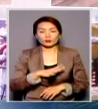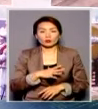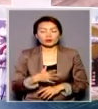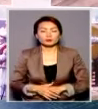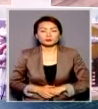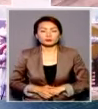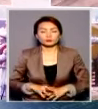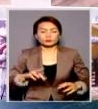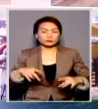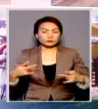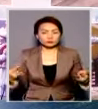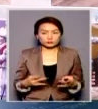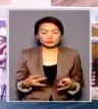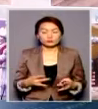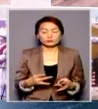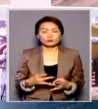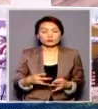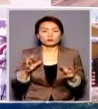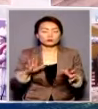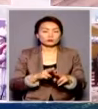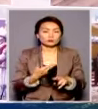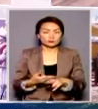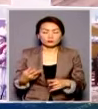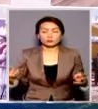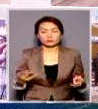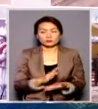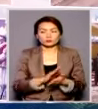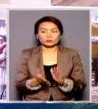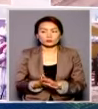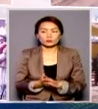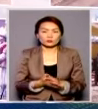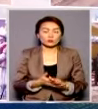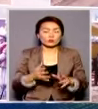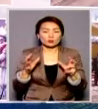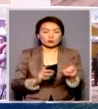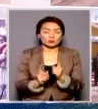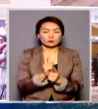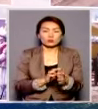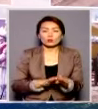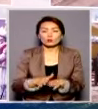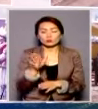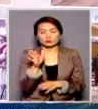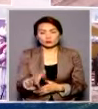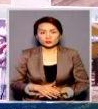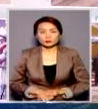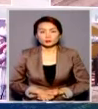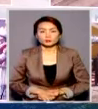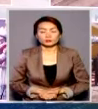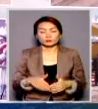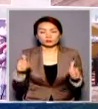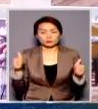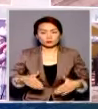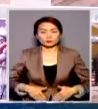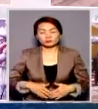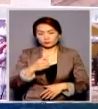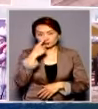заңды ауыстырмайды? Мына бапты неге алып тастамайды? Ана бірден неге жетілдірмейді деген көптеген сұрақтар пайда болды. Енді осыны шешу шешілетін